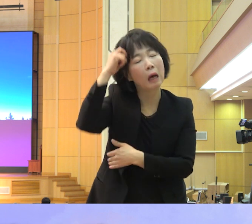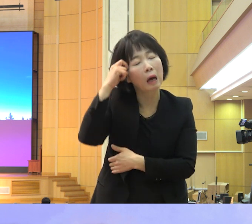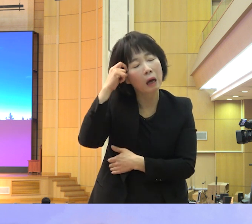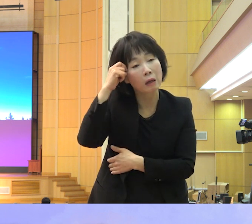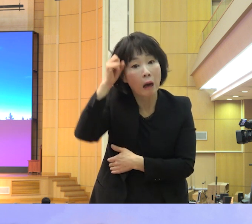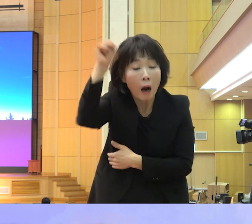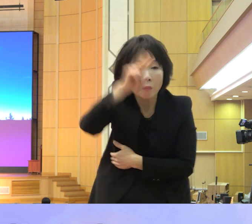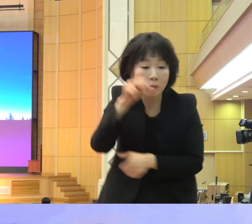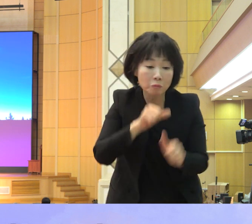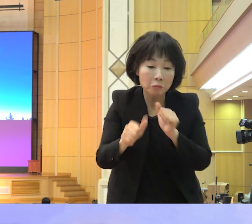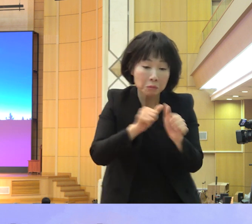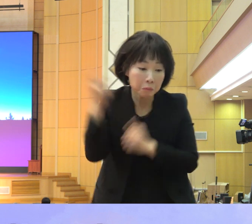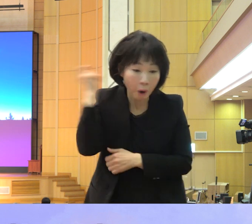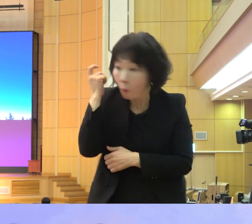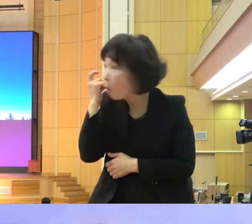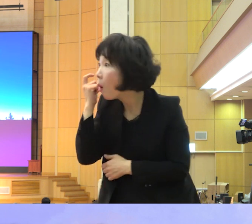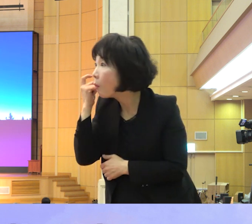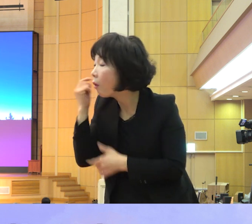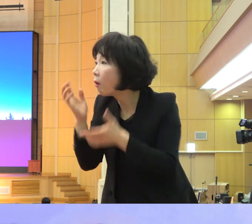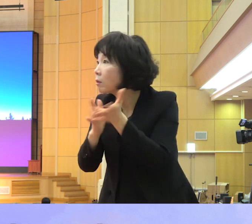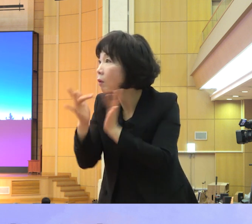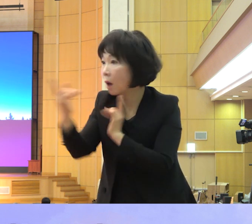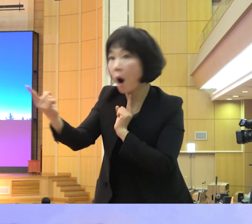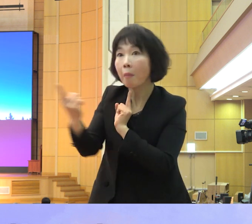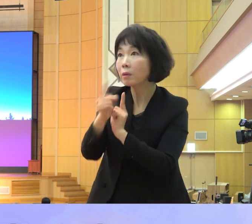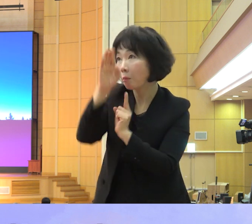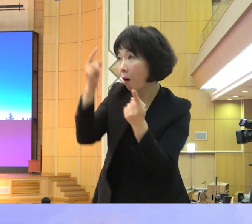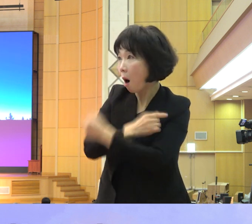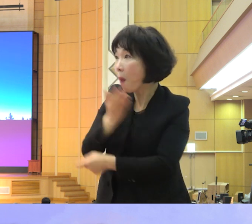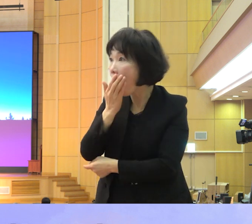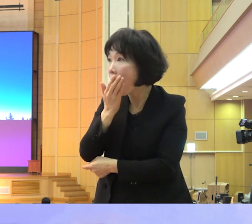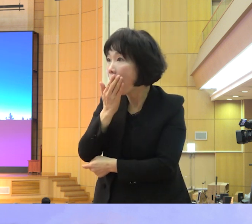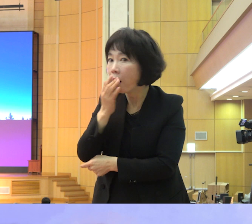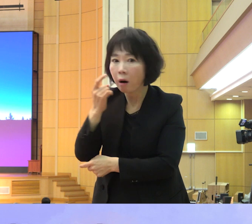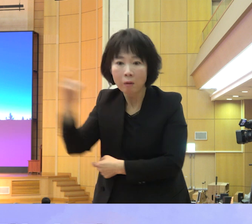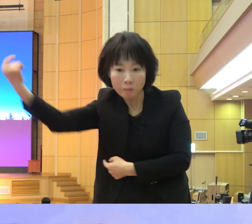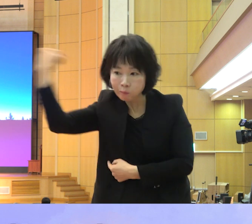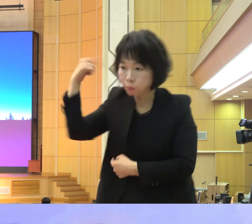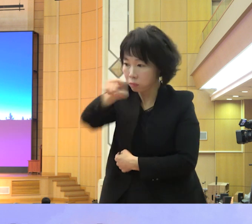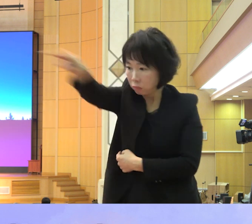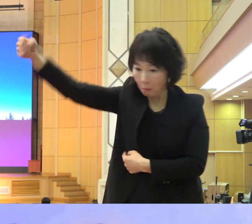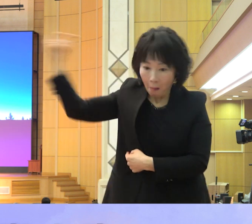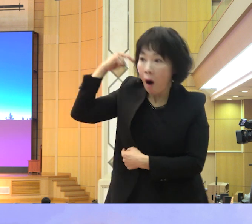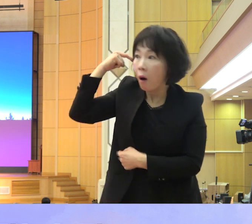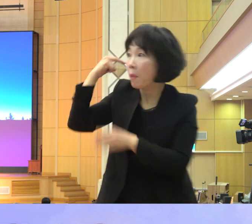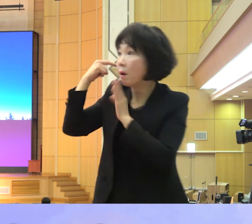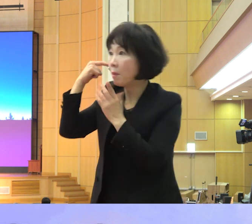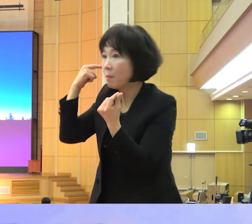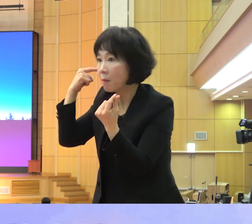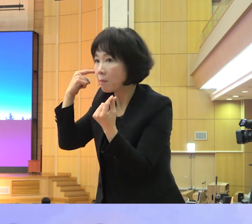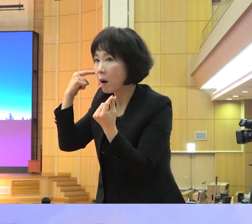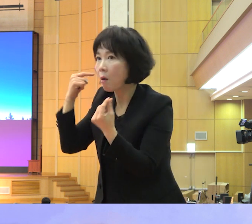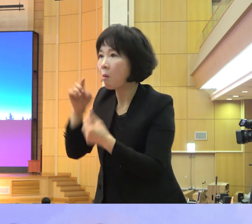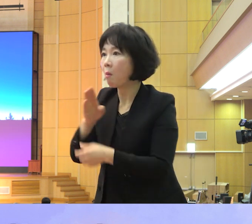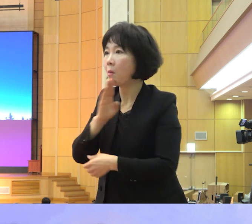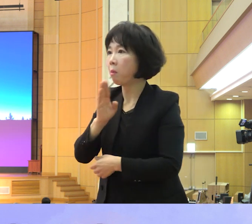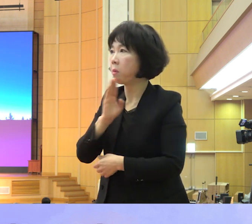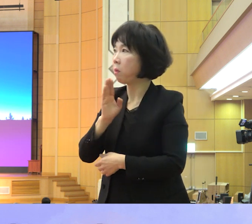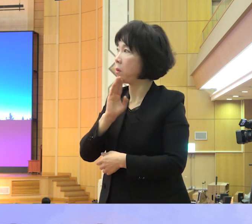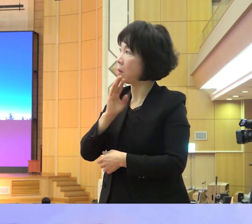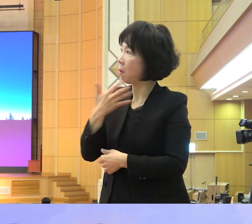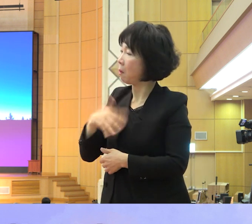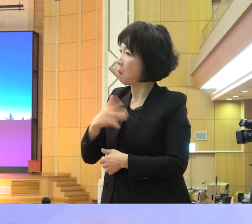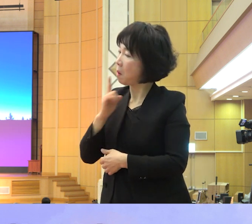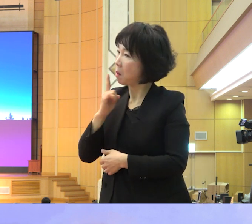예수의 소문을 들어보니 예수님은 심지어 죽은 자도 살리시는 주님이시고 죽었자도